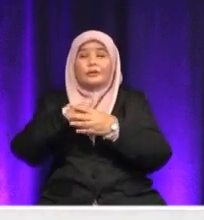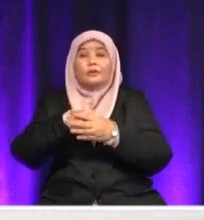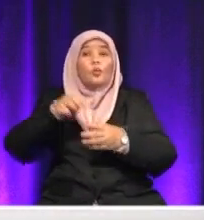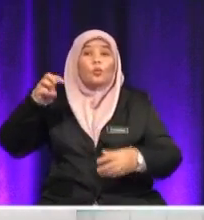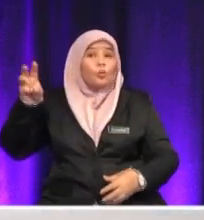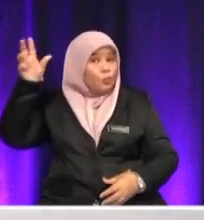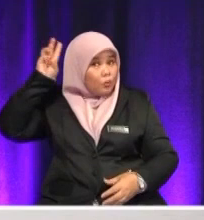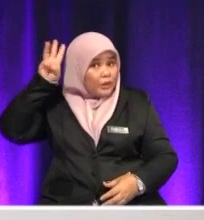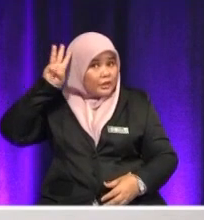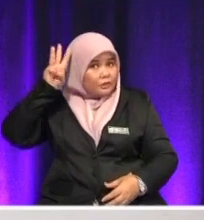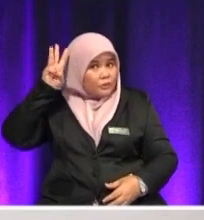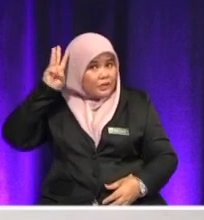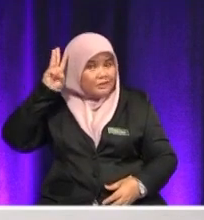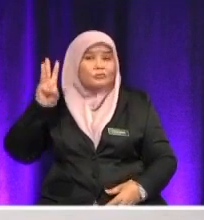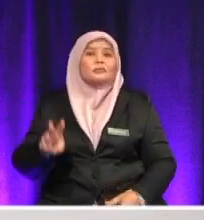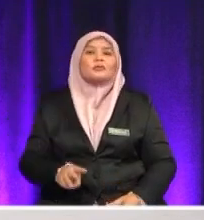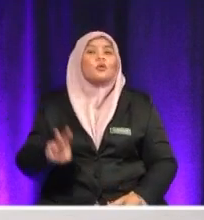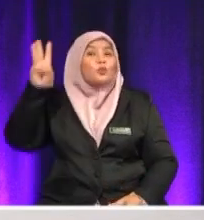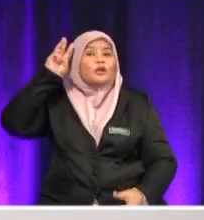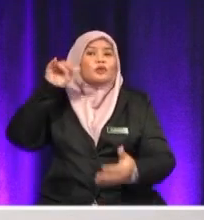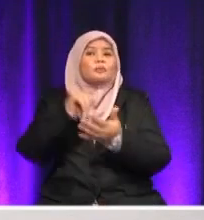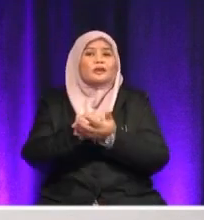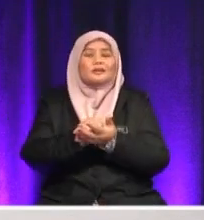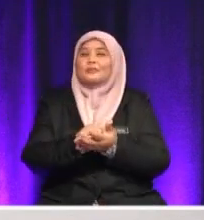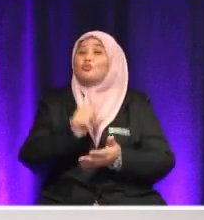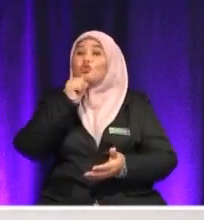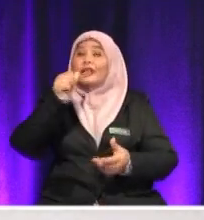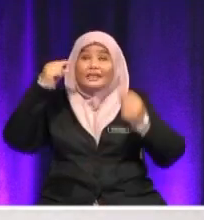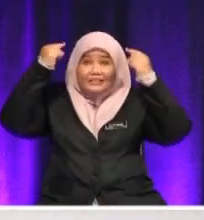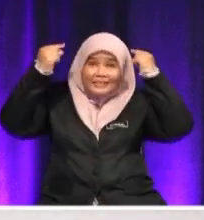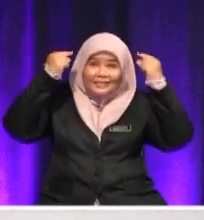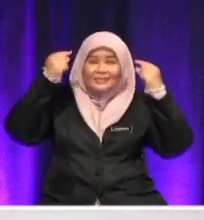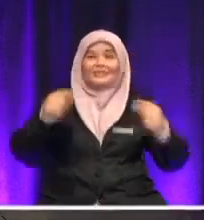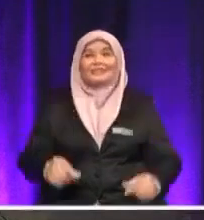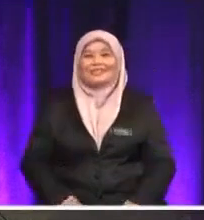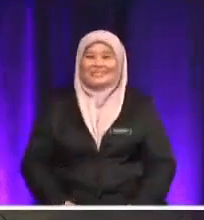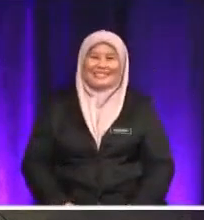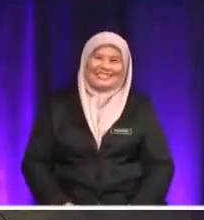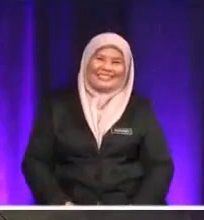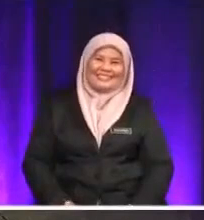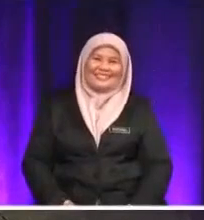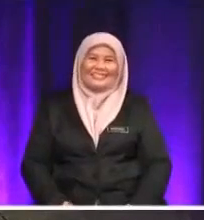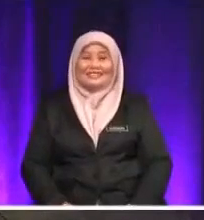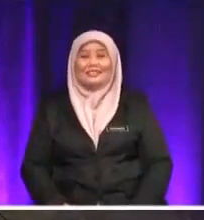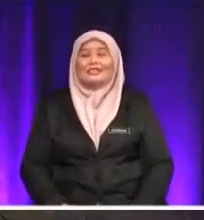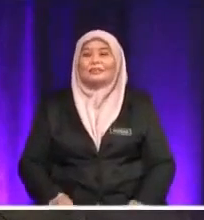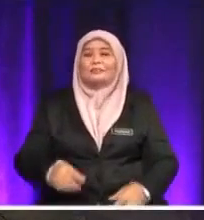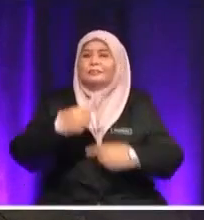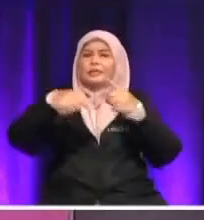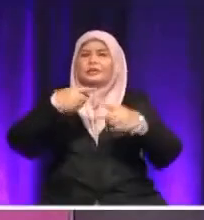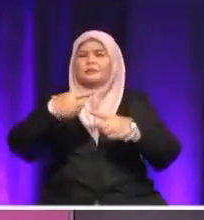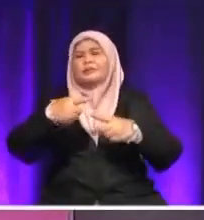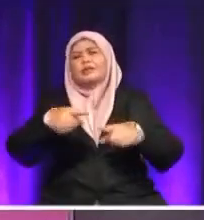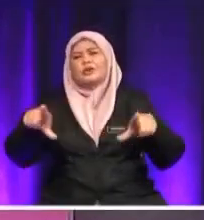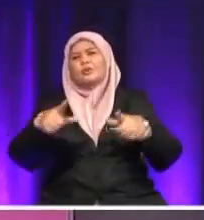waras. Hakim, untuk waras itu apa? Mana kata tak gila Ustaz, betul, betul ke? Betul, 10,000 bintang untuk Hakim. Ya, terima kasih. Maksudnya, bila